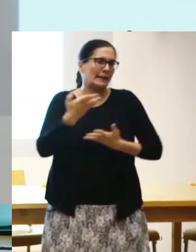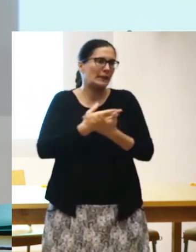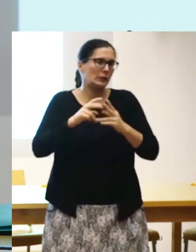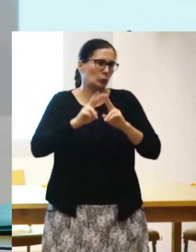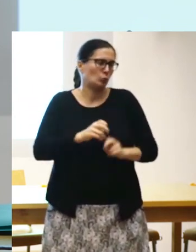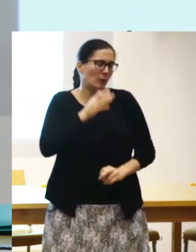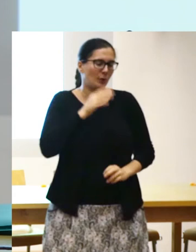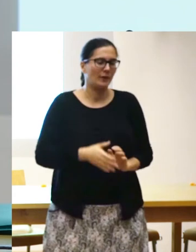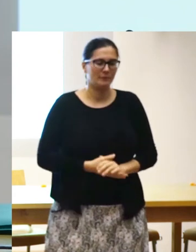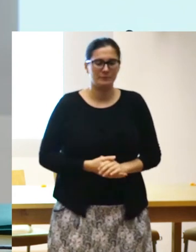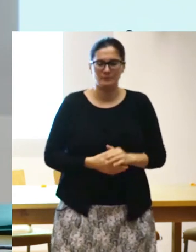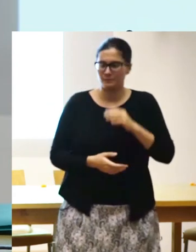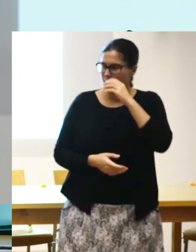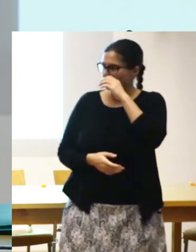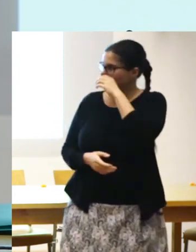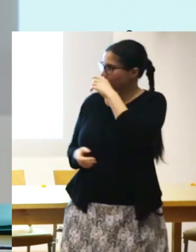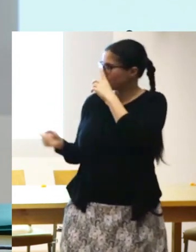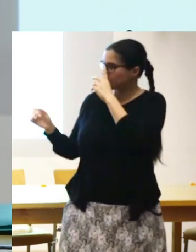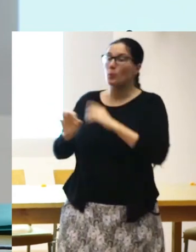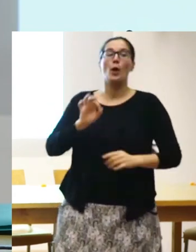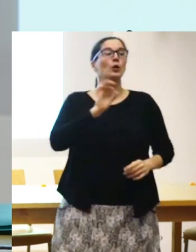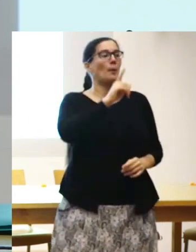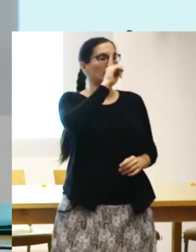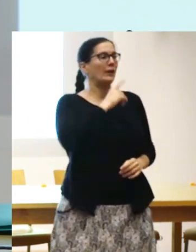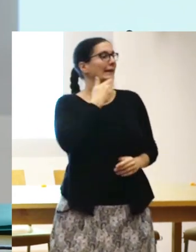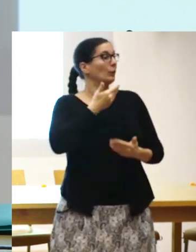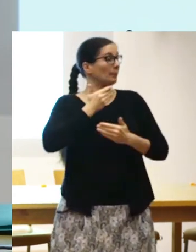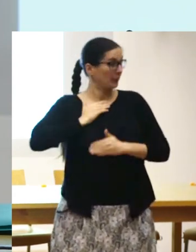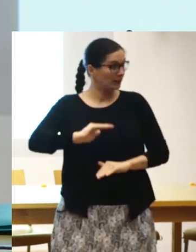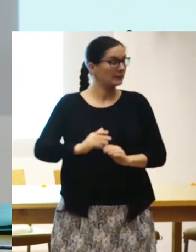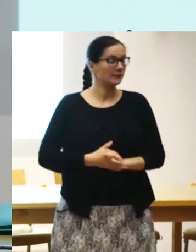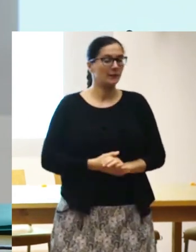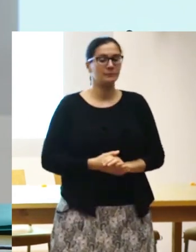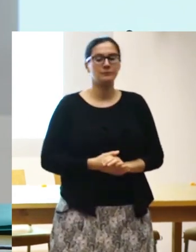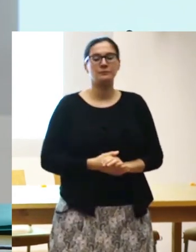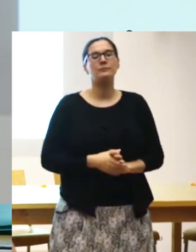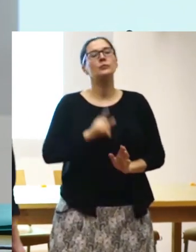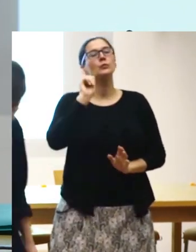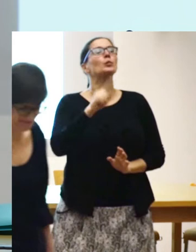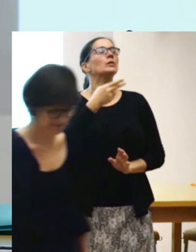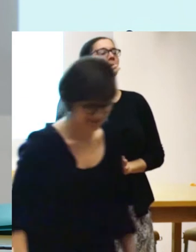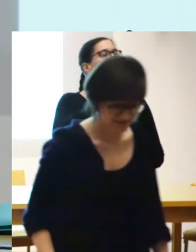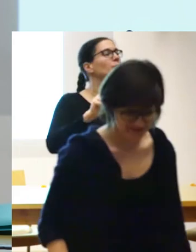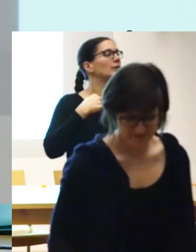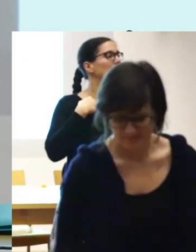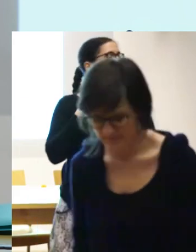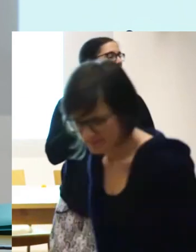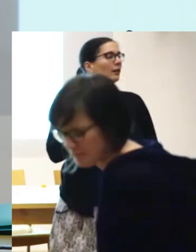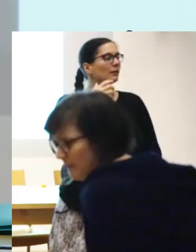Děkuji. Tak dobrý večer, podvečer, děkuji za pozvání. Já se přiznám, že mě v